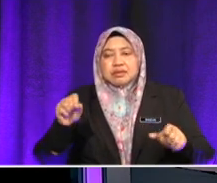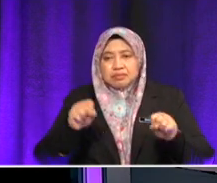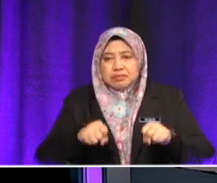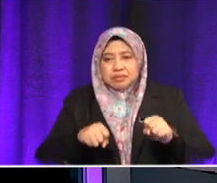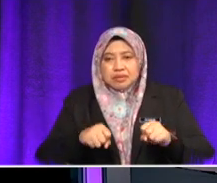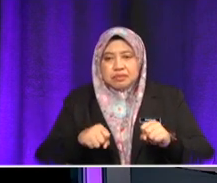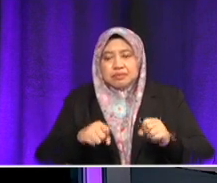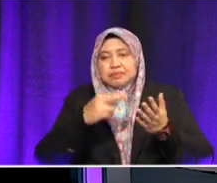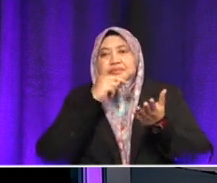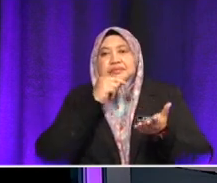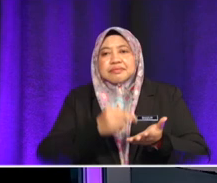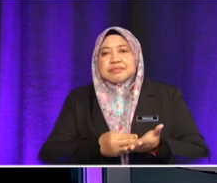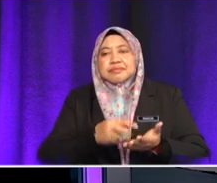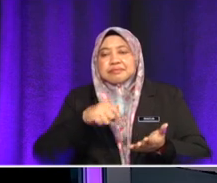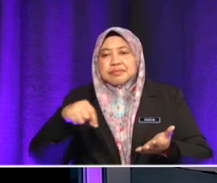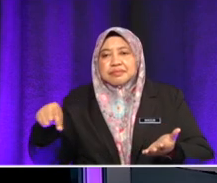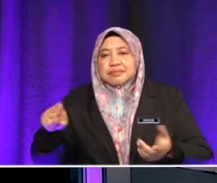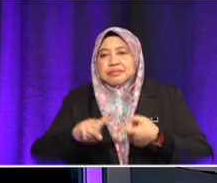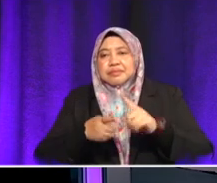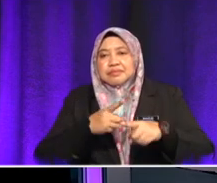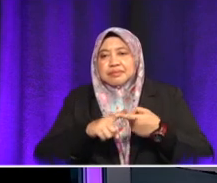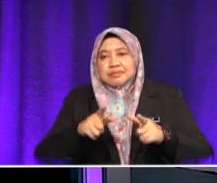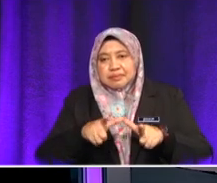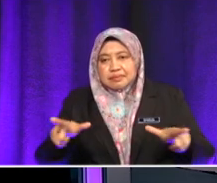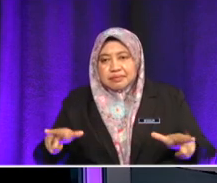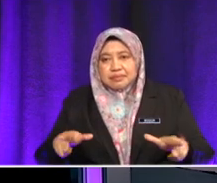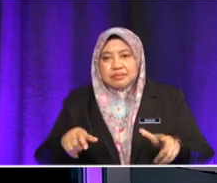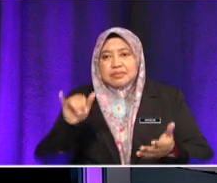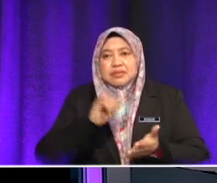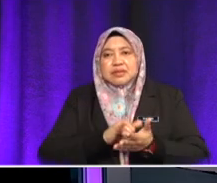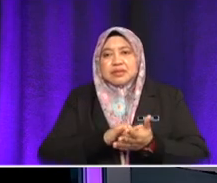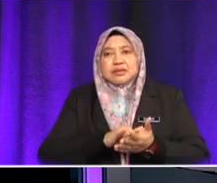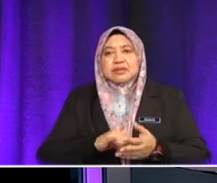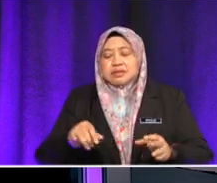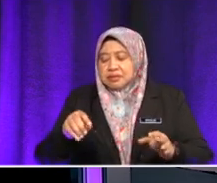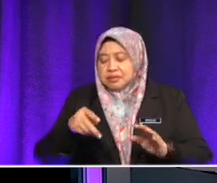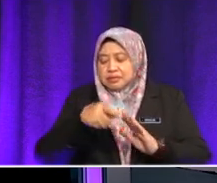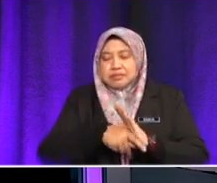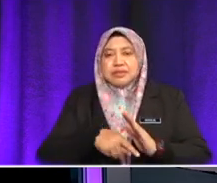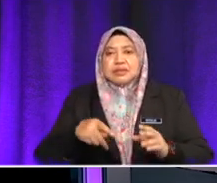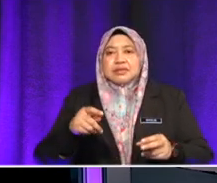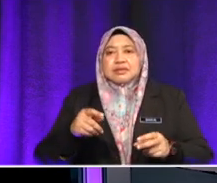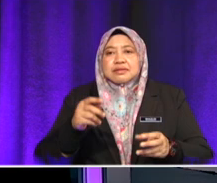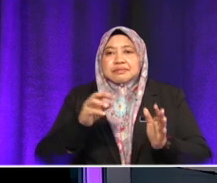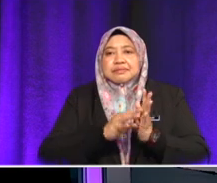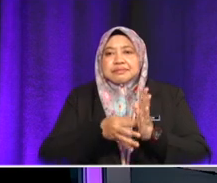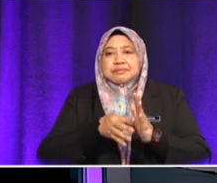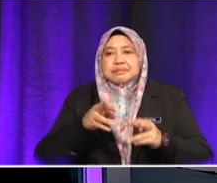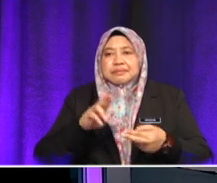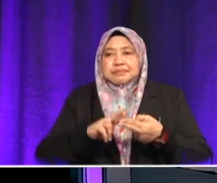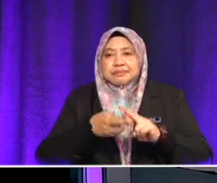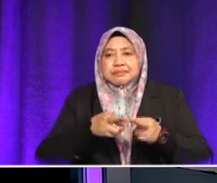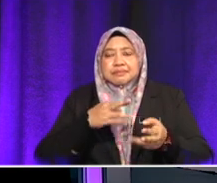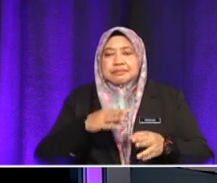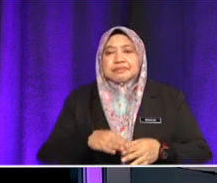boleh menilai penulisan rekan yang lain Jadi itu dinamakan pencak silakan sebaya dan kalaupun